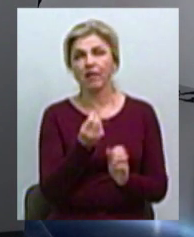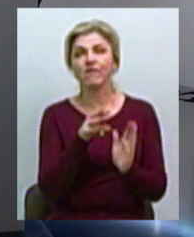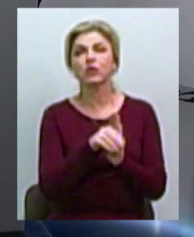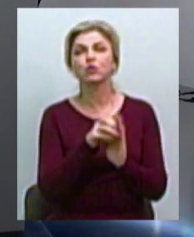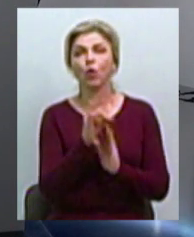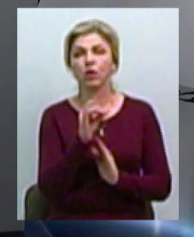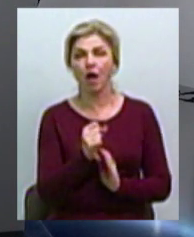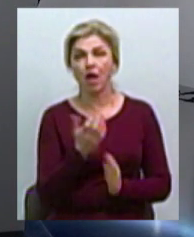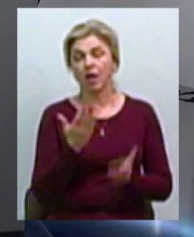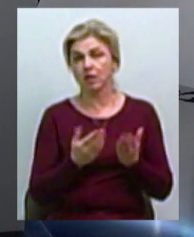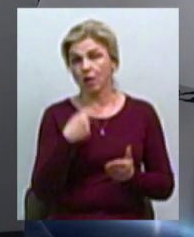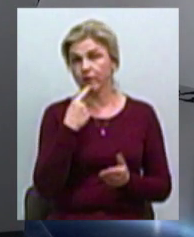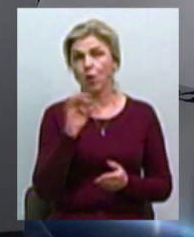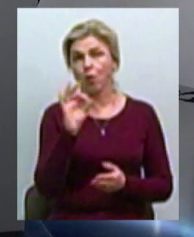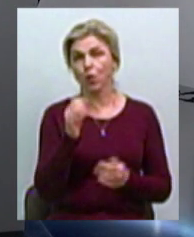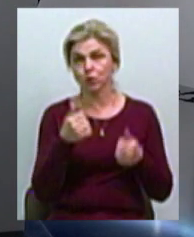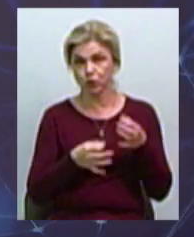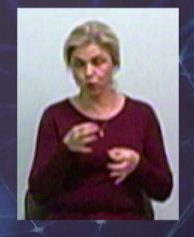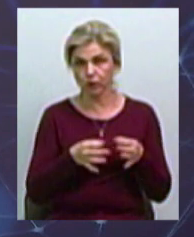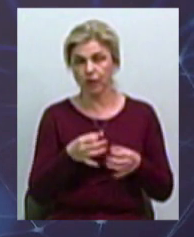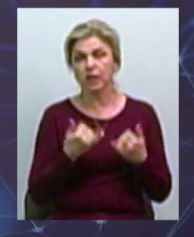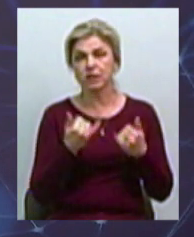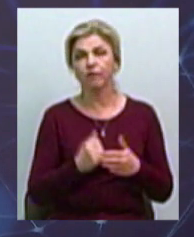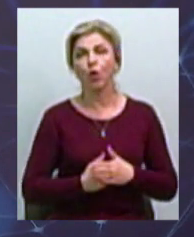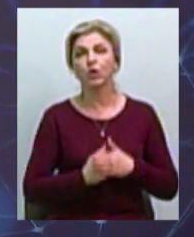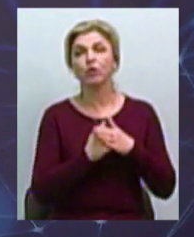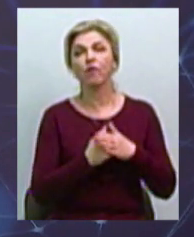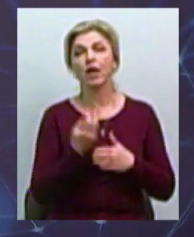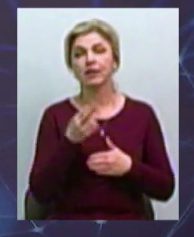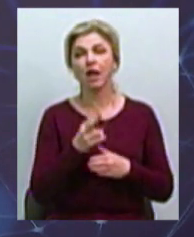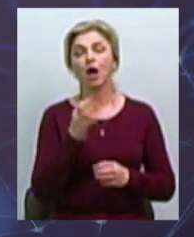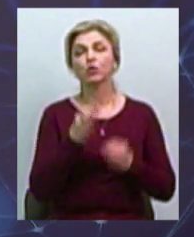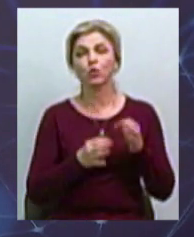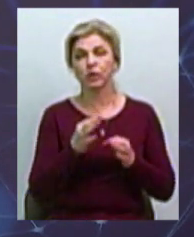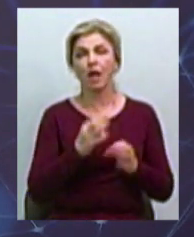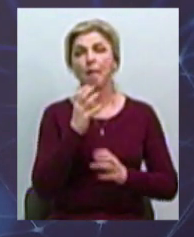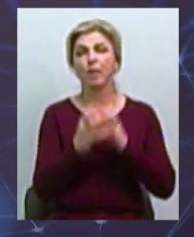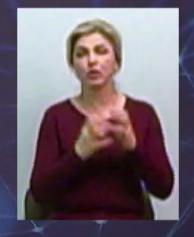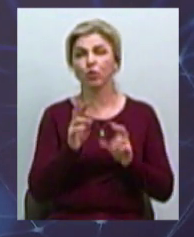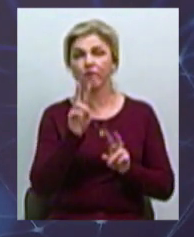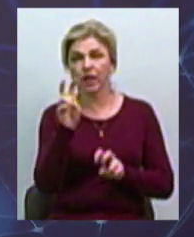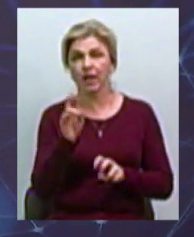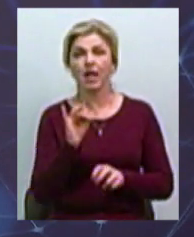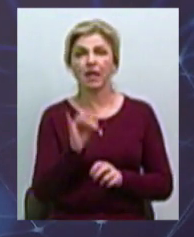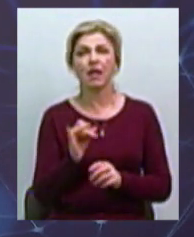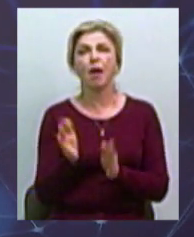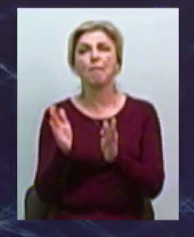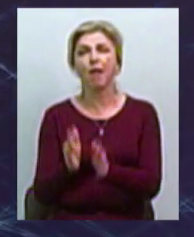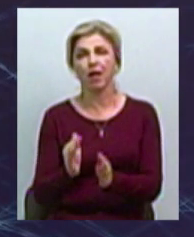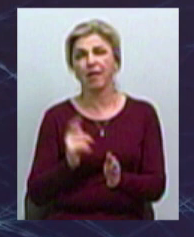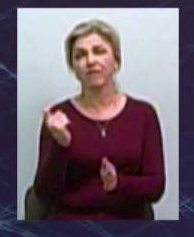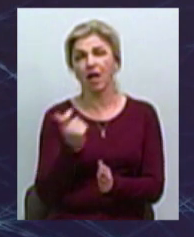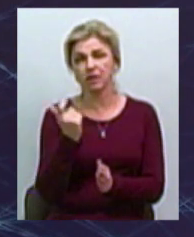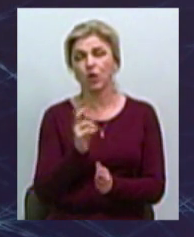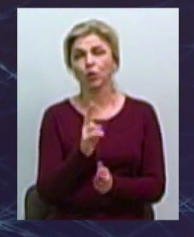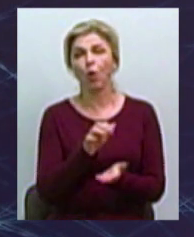ми кажемо про суд, то сьогодні підстав судитися міжнародній корпорації та дрібному власнику або тому, хто